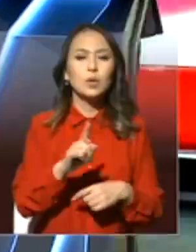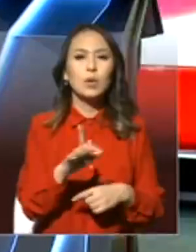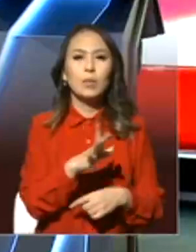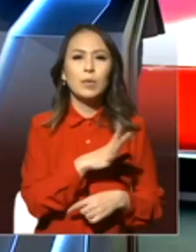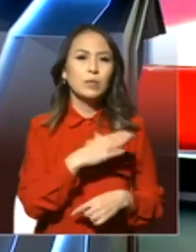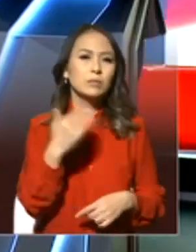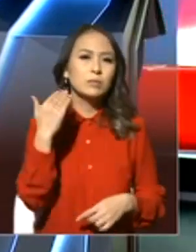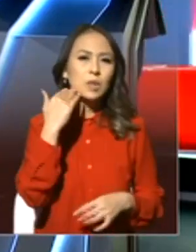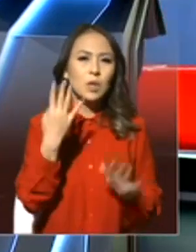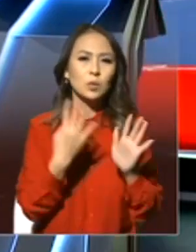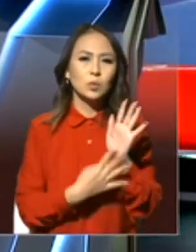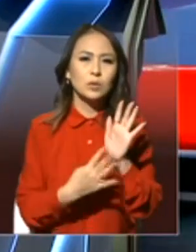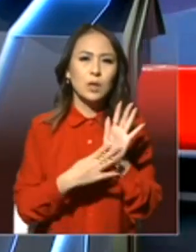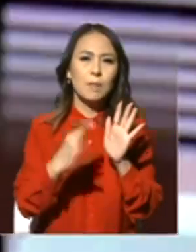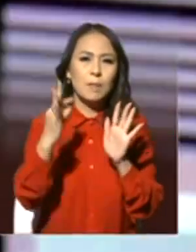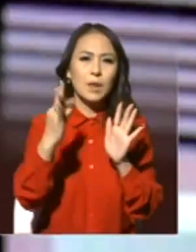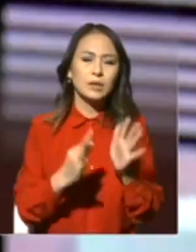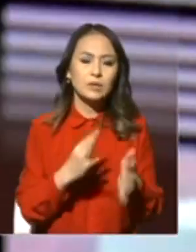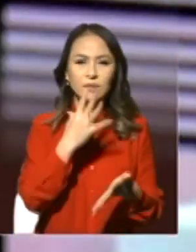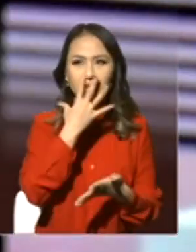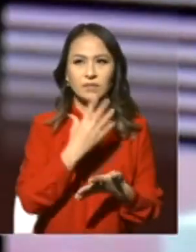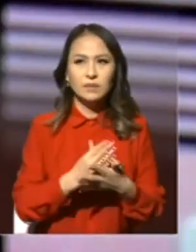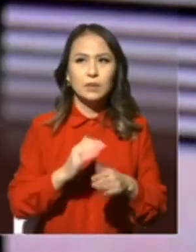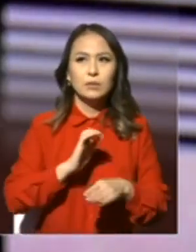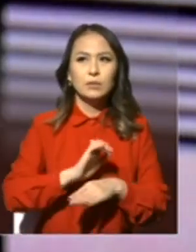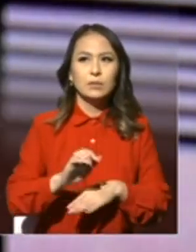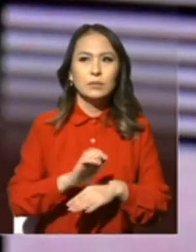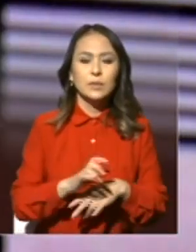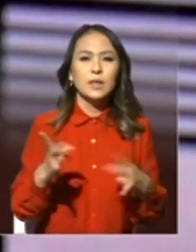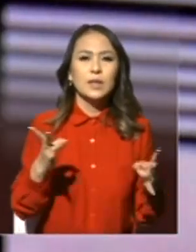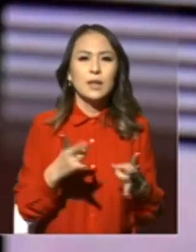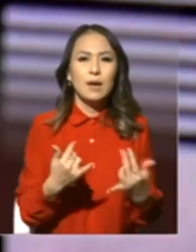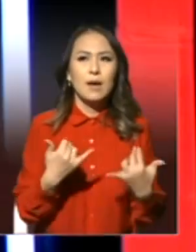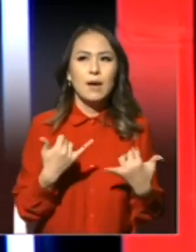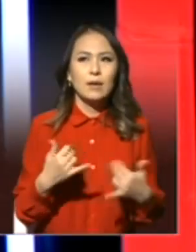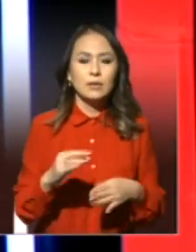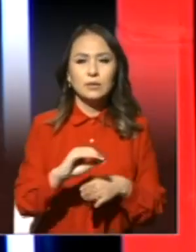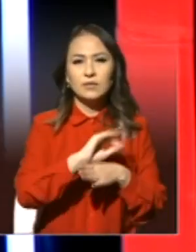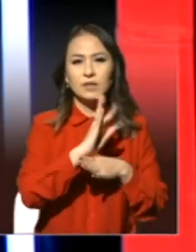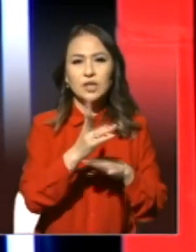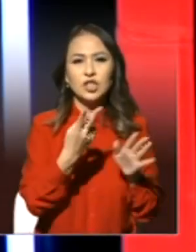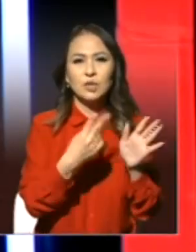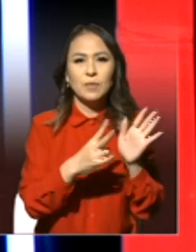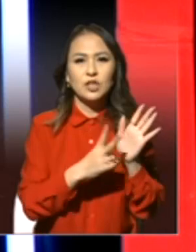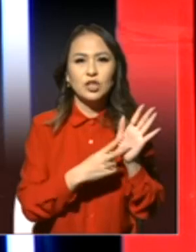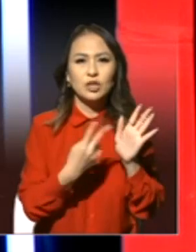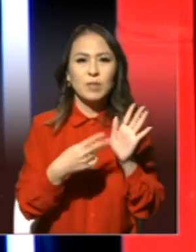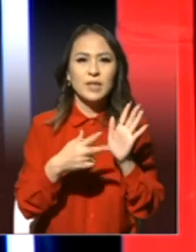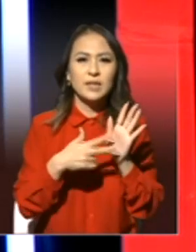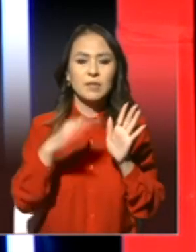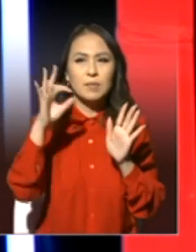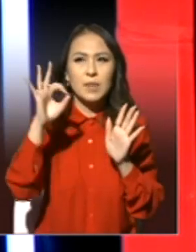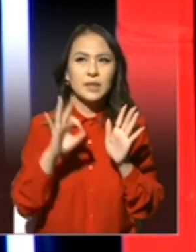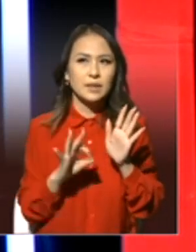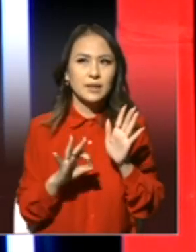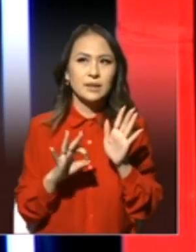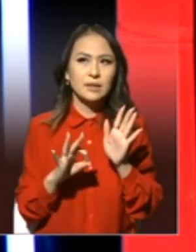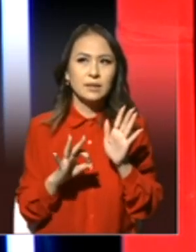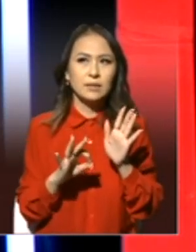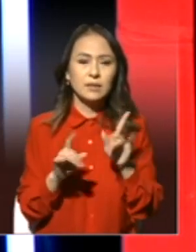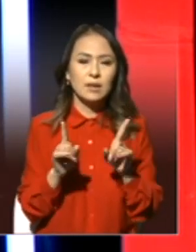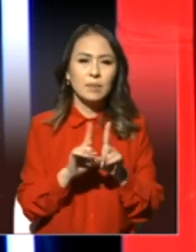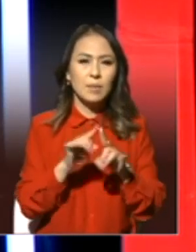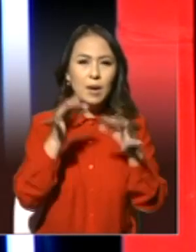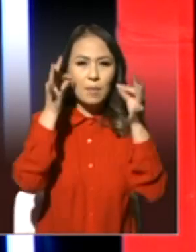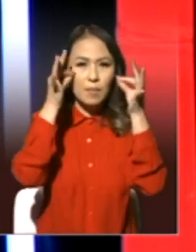дегенде біз 90% өзіміз өндіруіміз керек. Қазіргі қамту 27-28%. Бұл енді жылайтын